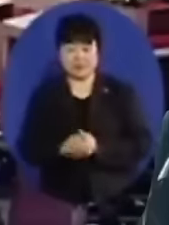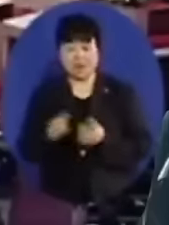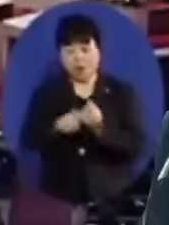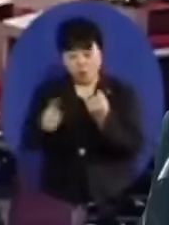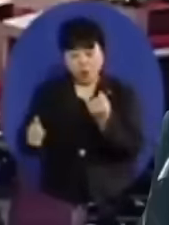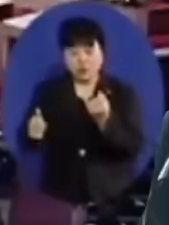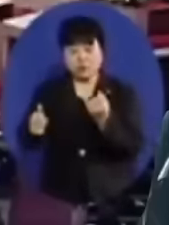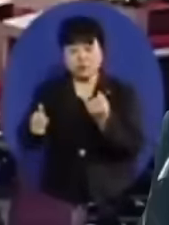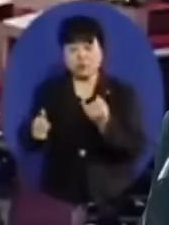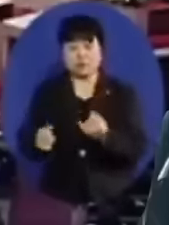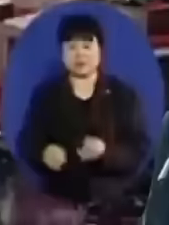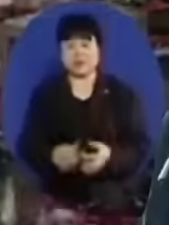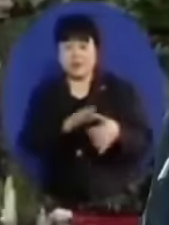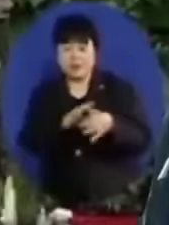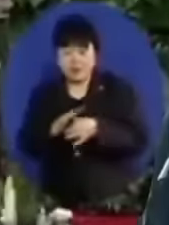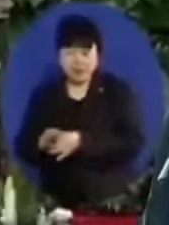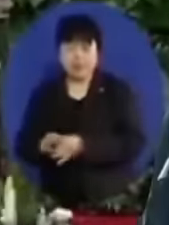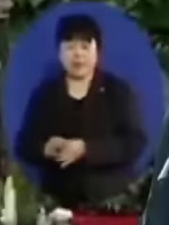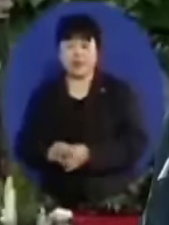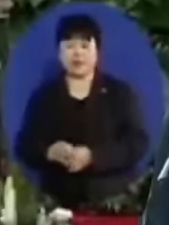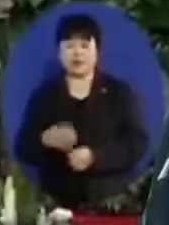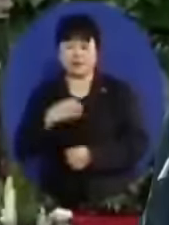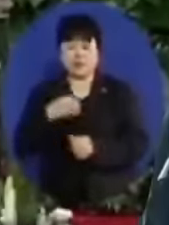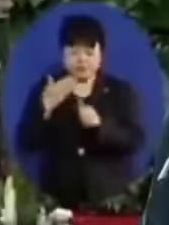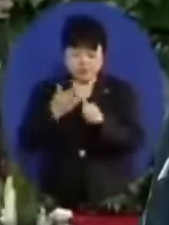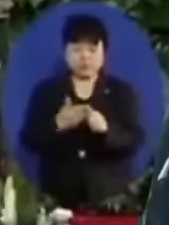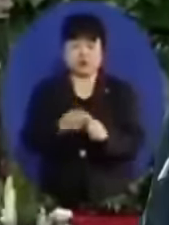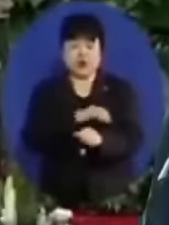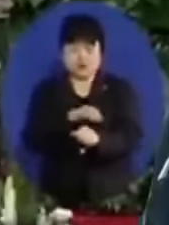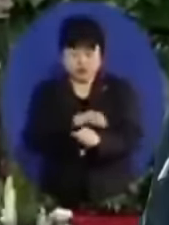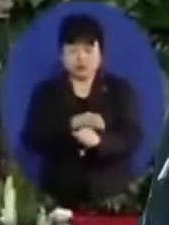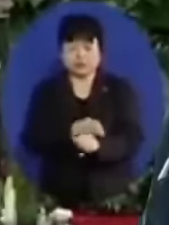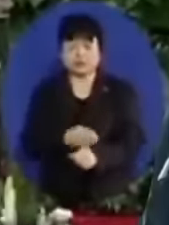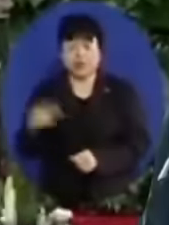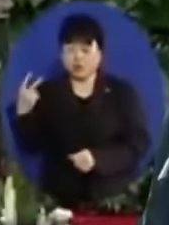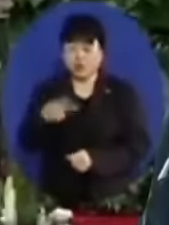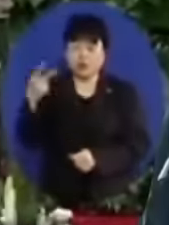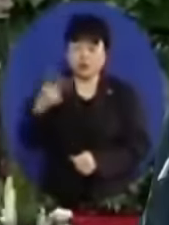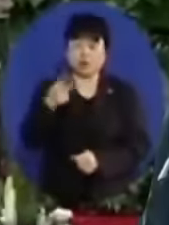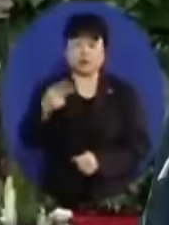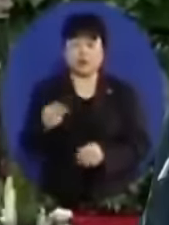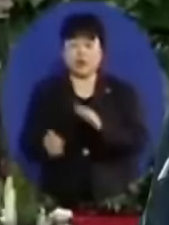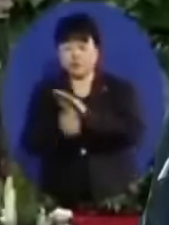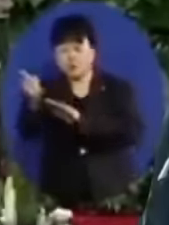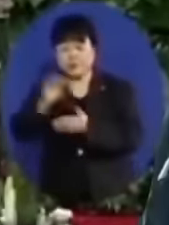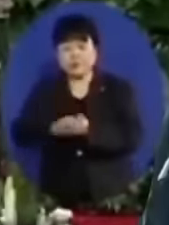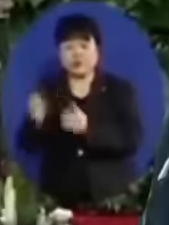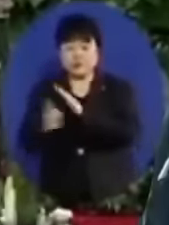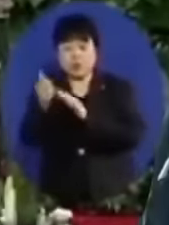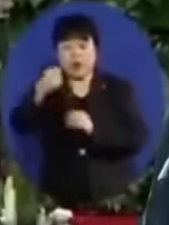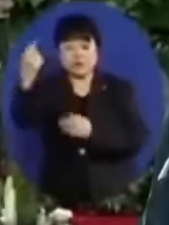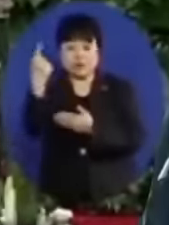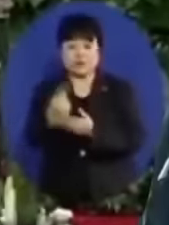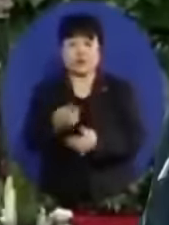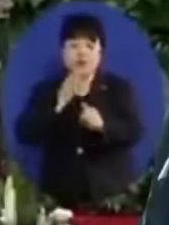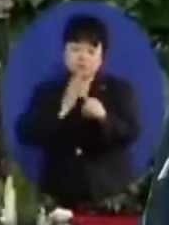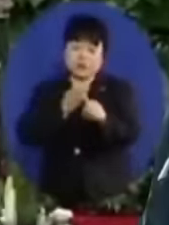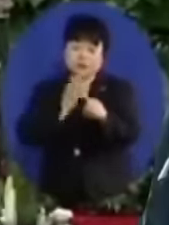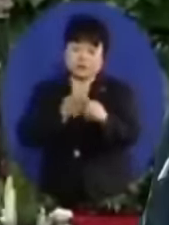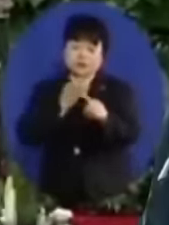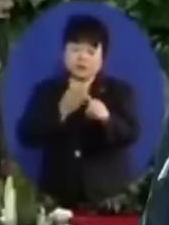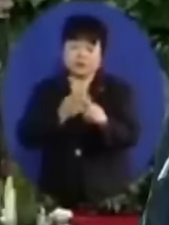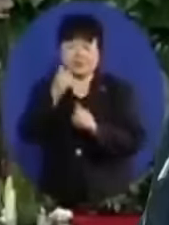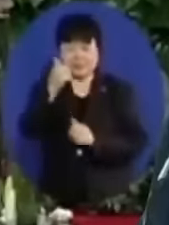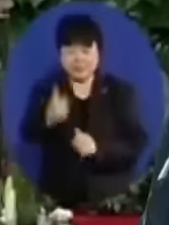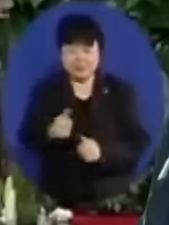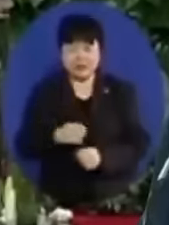과부가 나를 괴롭힐 정도로 나를 찾아온다. 과부는 뜨거운 소원을 가지고서 그